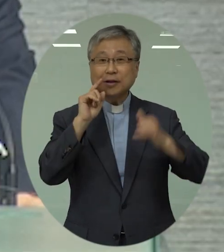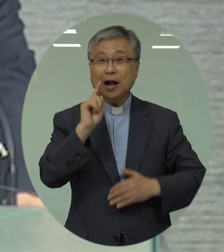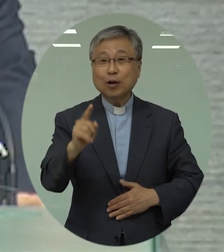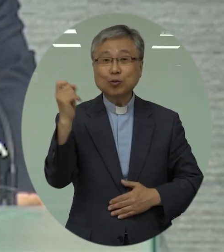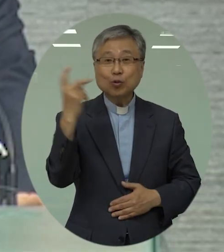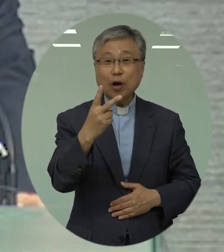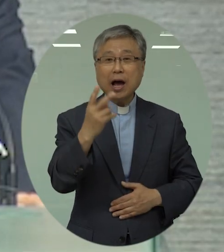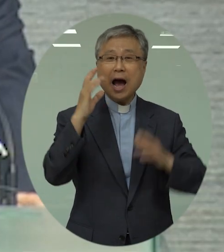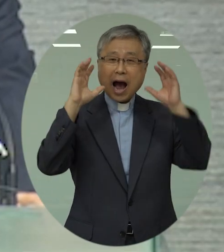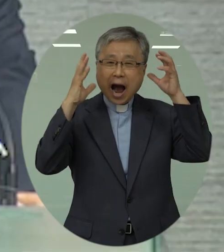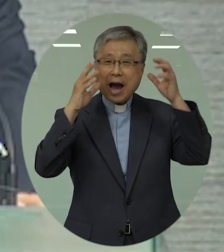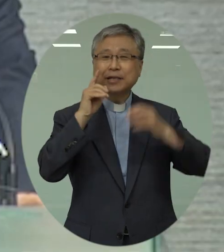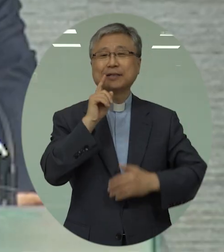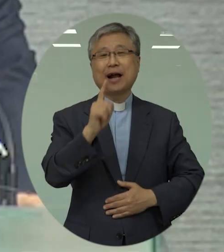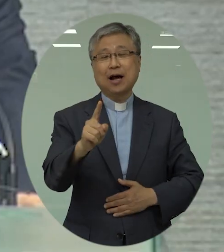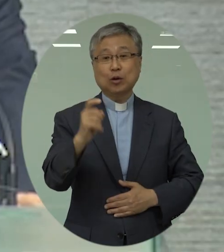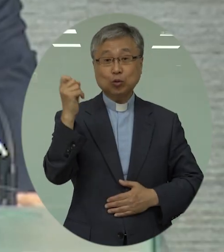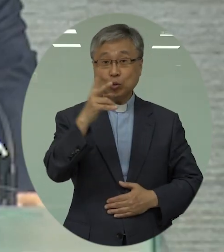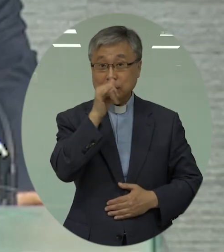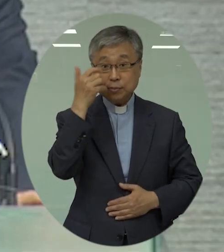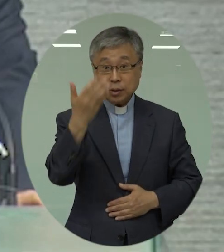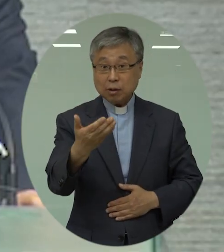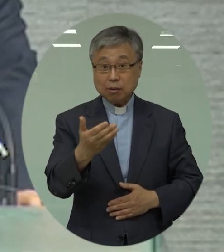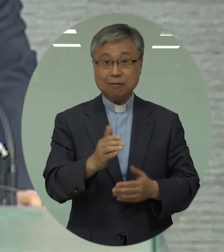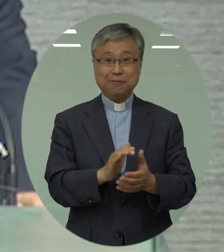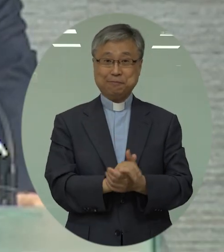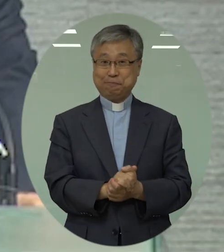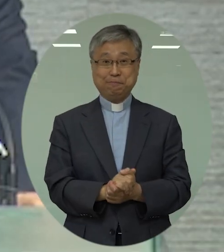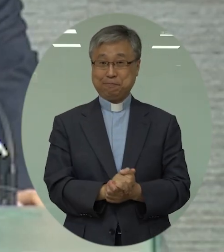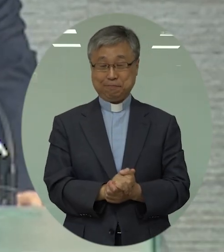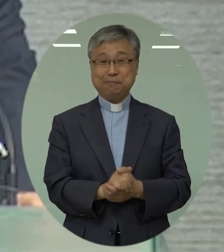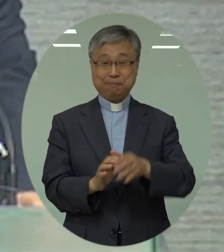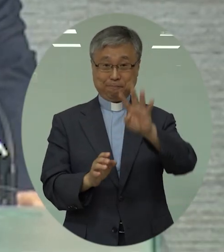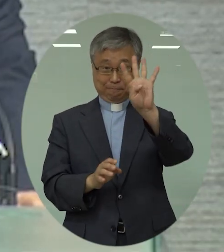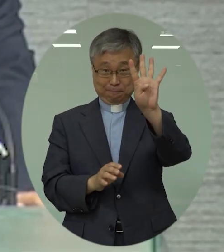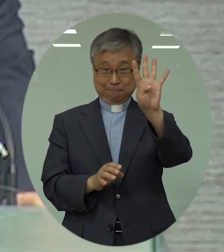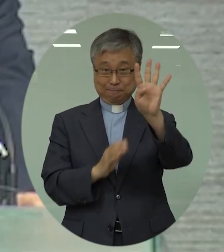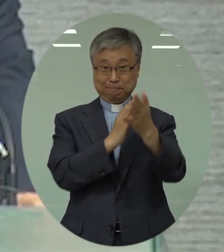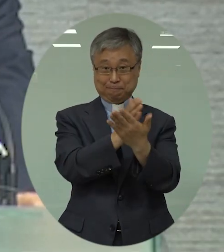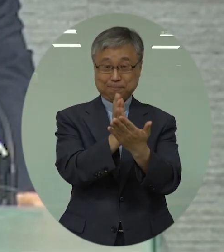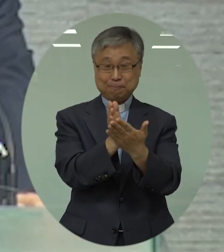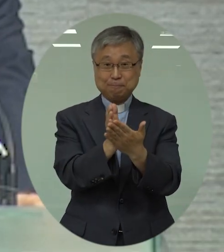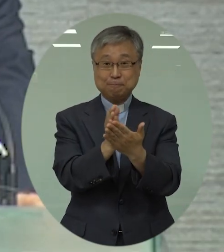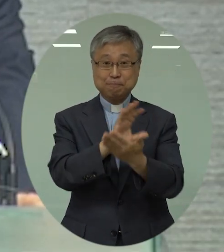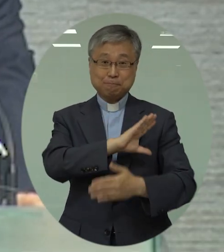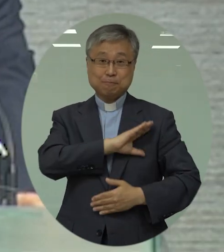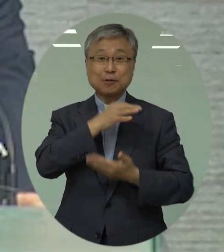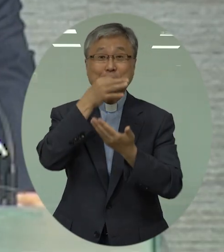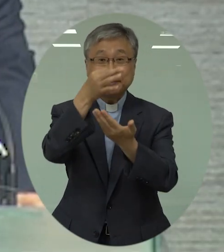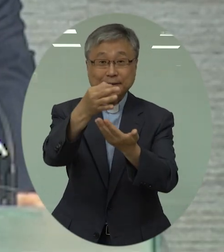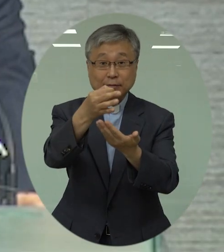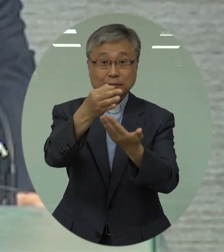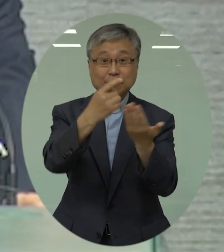또 아이들아, 또 있습니까? 네 가지죠. 네 가지 호칭이 등장합니다.